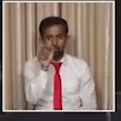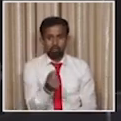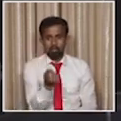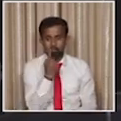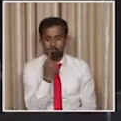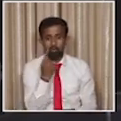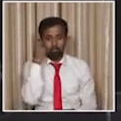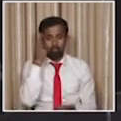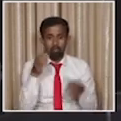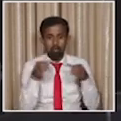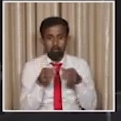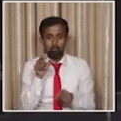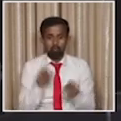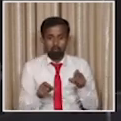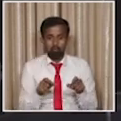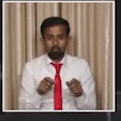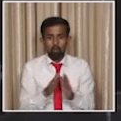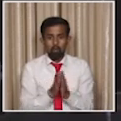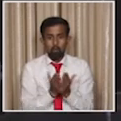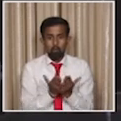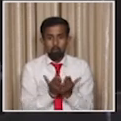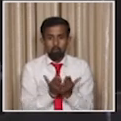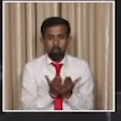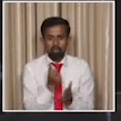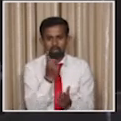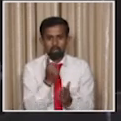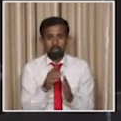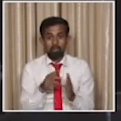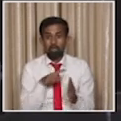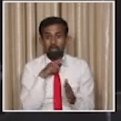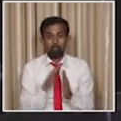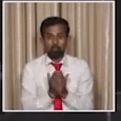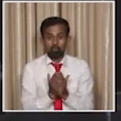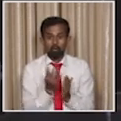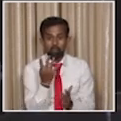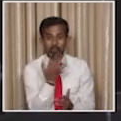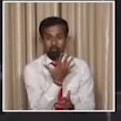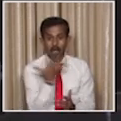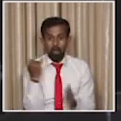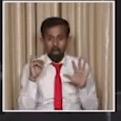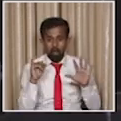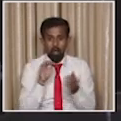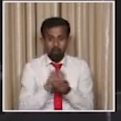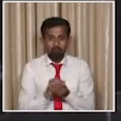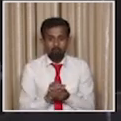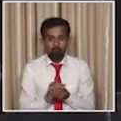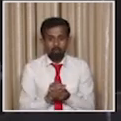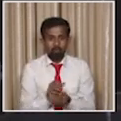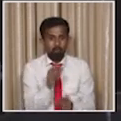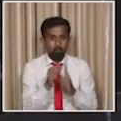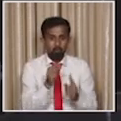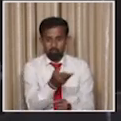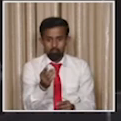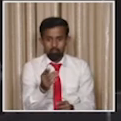මේ බුද්ධ්‍යංශයේ කට්ටියට පාස්පෝර්ට් එකක් නෙමෙයි හතරක් පහක් හයක් තියෙනවා. අපි දන්න මේ පාර්ලිමේන්තුවේ සමහරුන්ට එකට වඩා තියෙනවා.